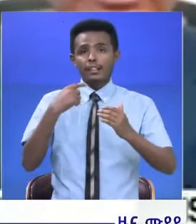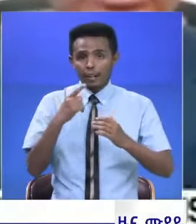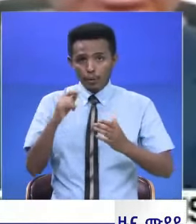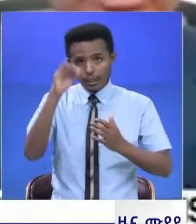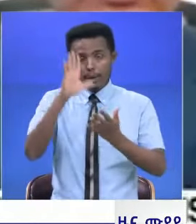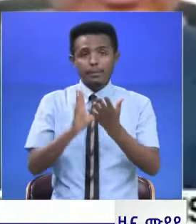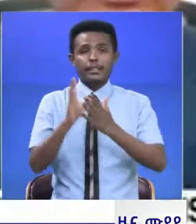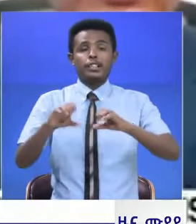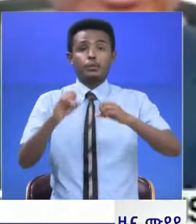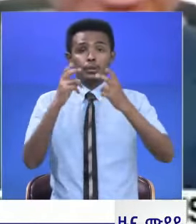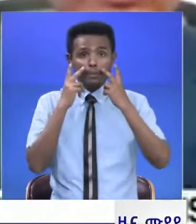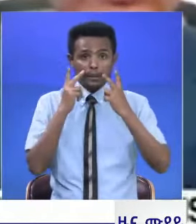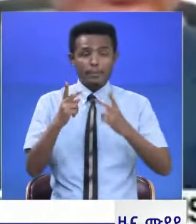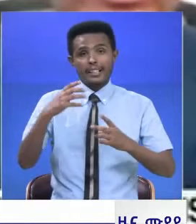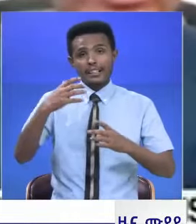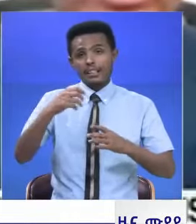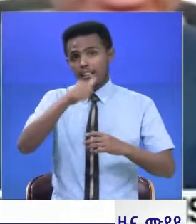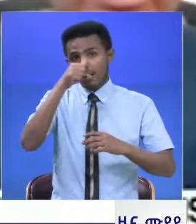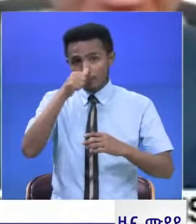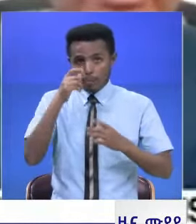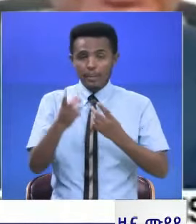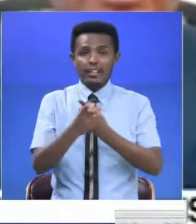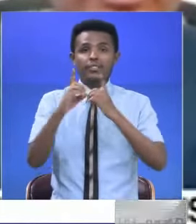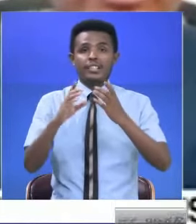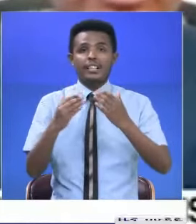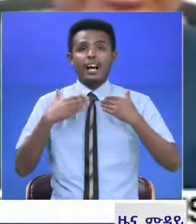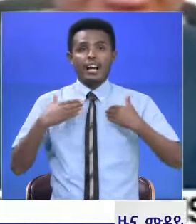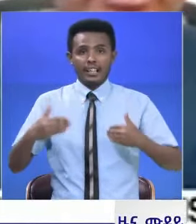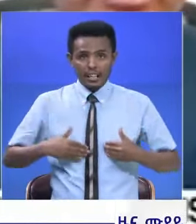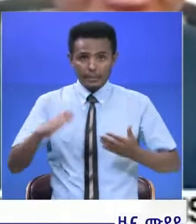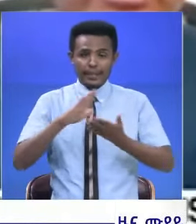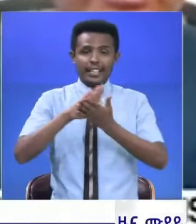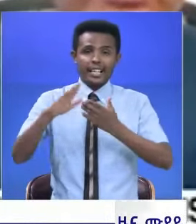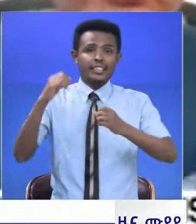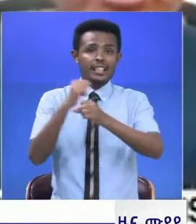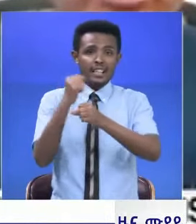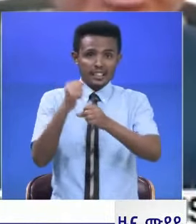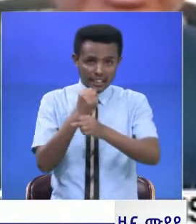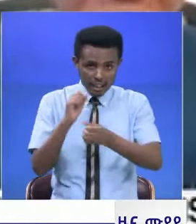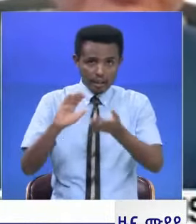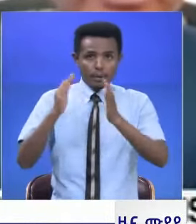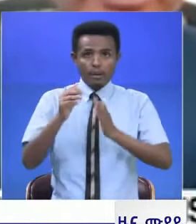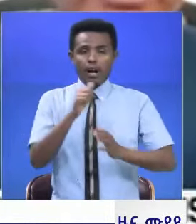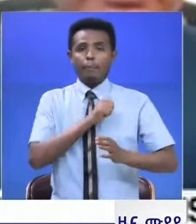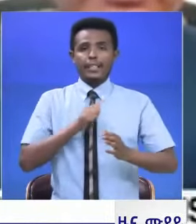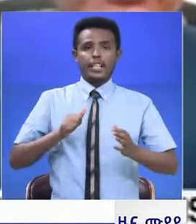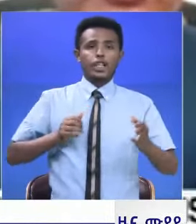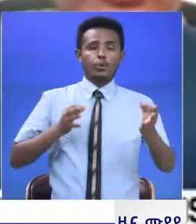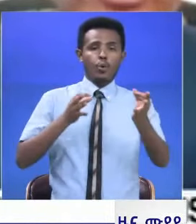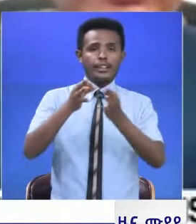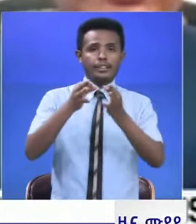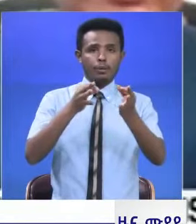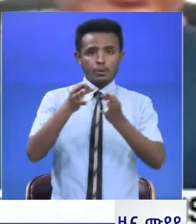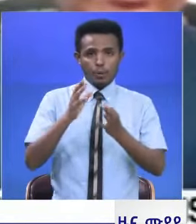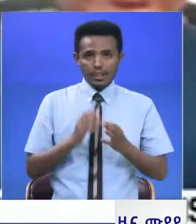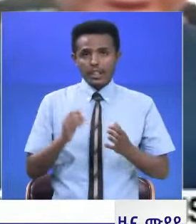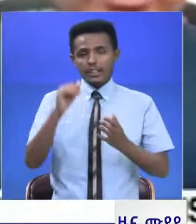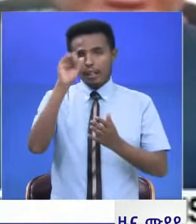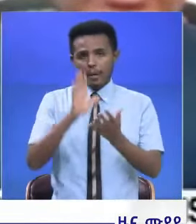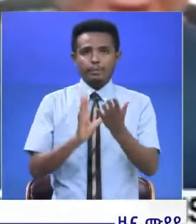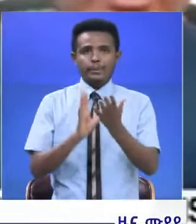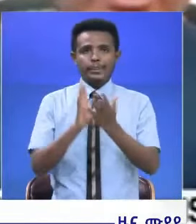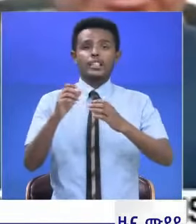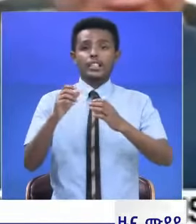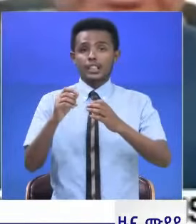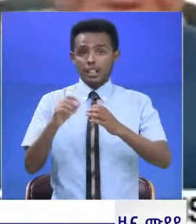ጥሰቶችን በተመለከተ የኢትዮጵያ የፍትህ አካላት የማጣራት ስራ እየሰሩ እንደሆነም አምባሳደሩ አስታውሷል። የመብት ጥሰቶች